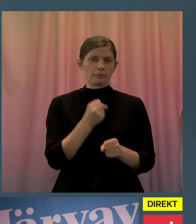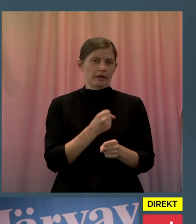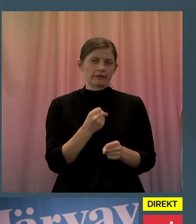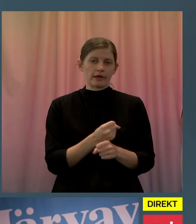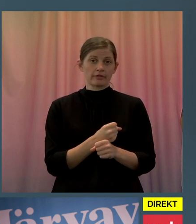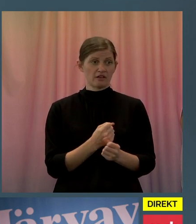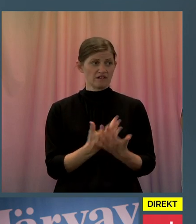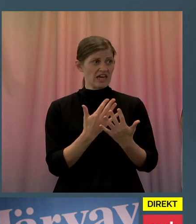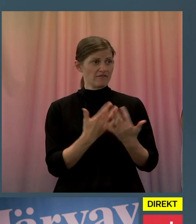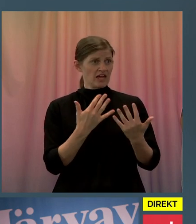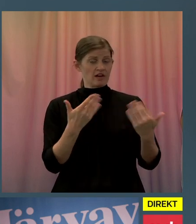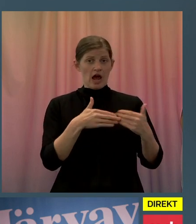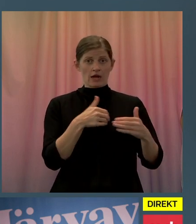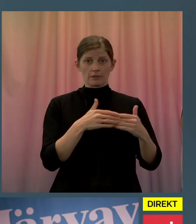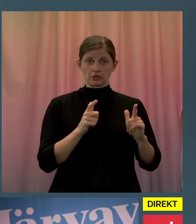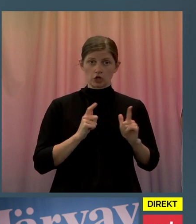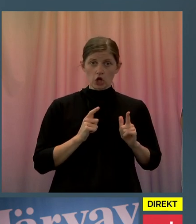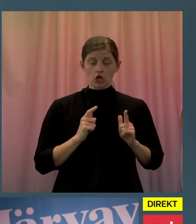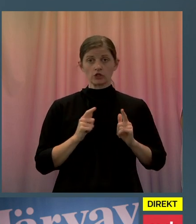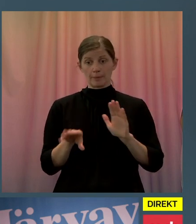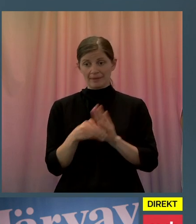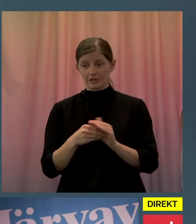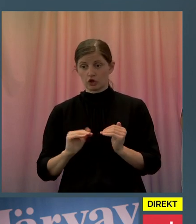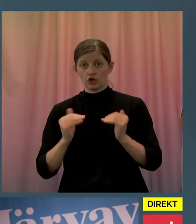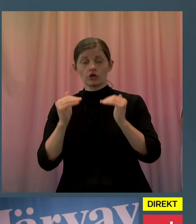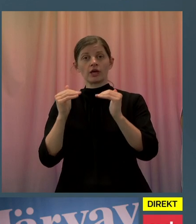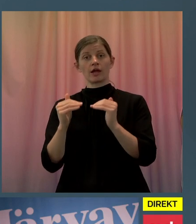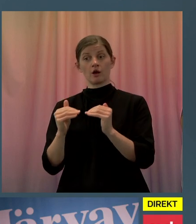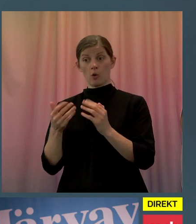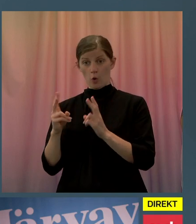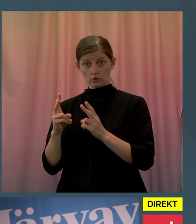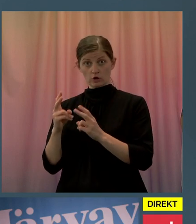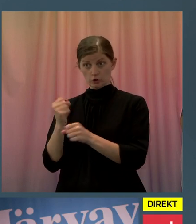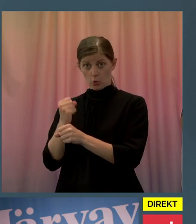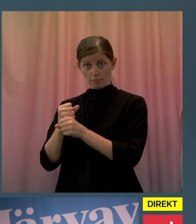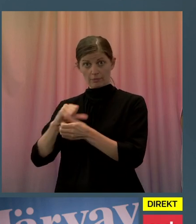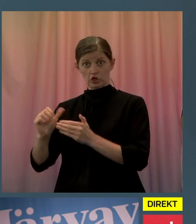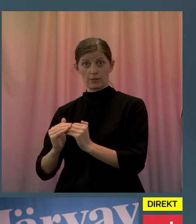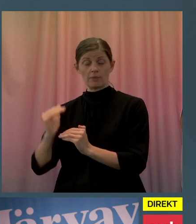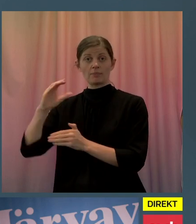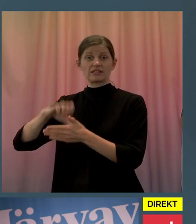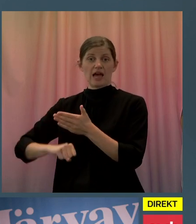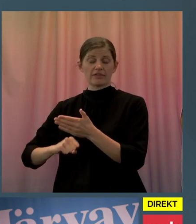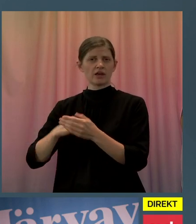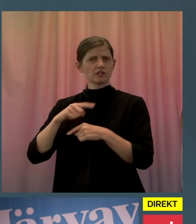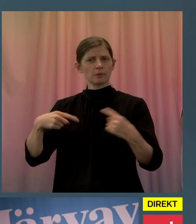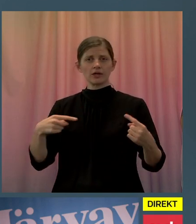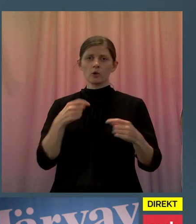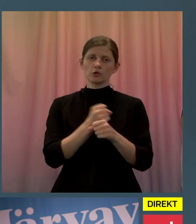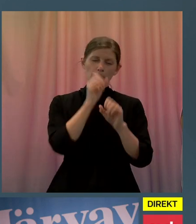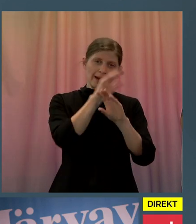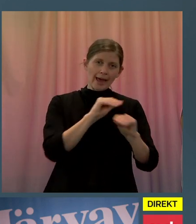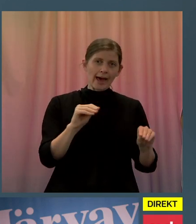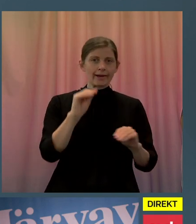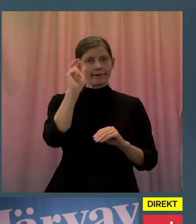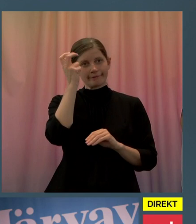fler arbetslösa, allt högre bidrag och allt högre skatter för de som jobbar. Oavsett om man är lärare, kör taxi